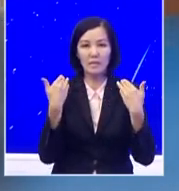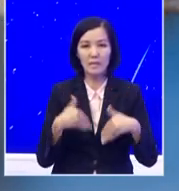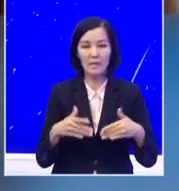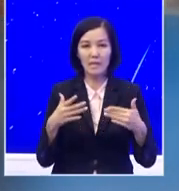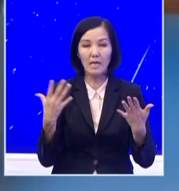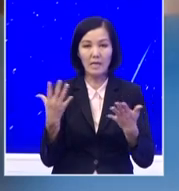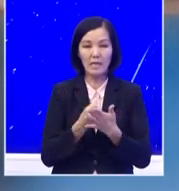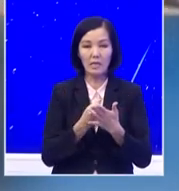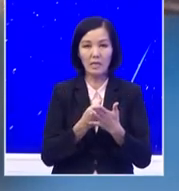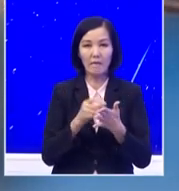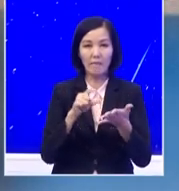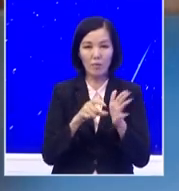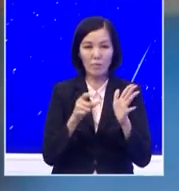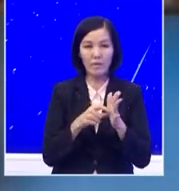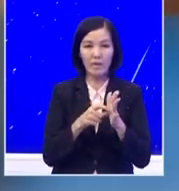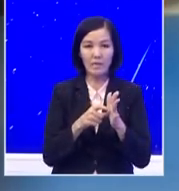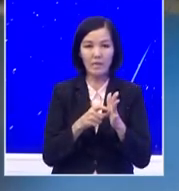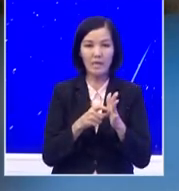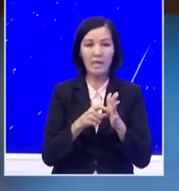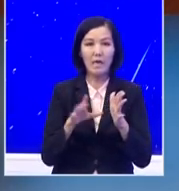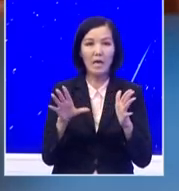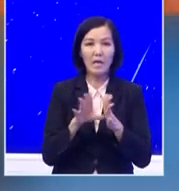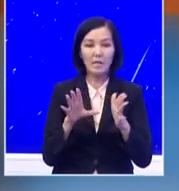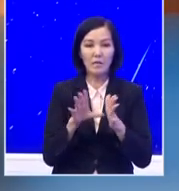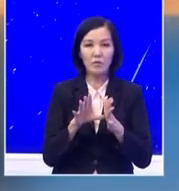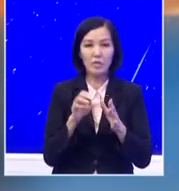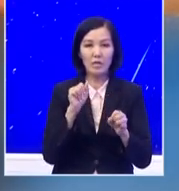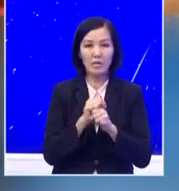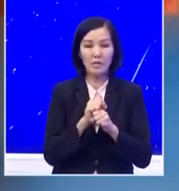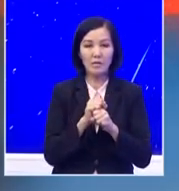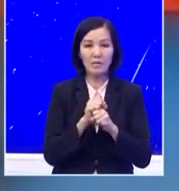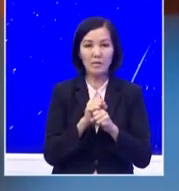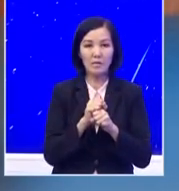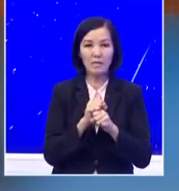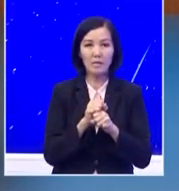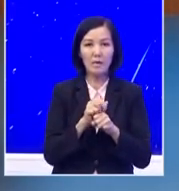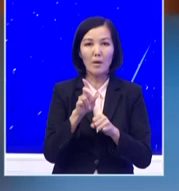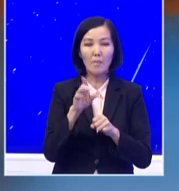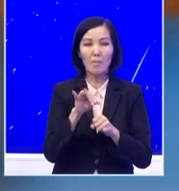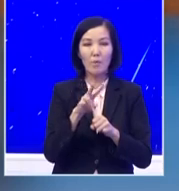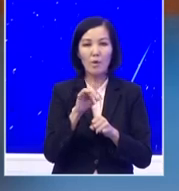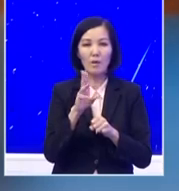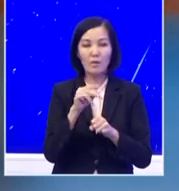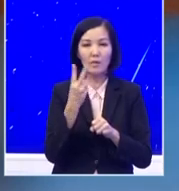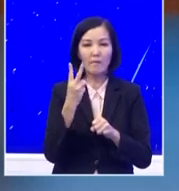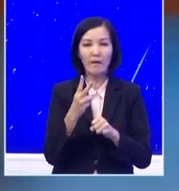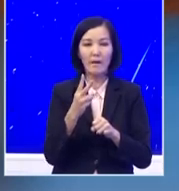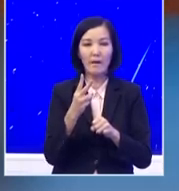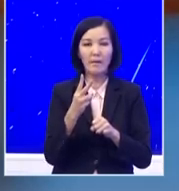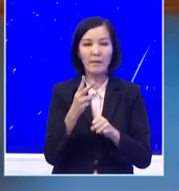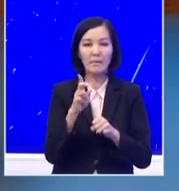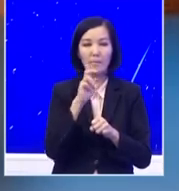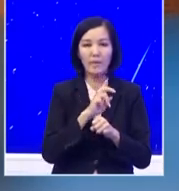номере. По данным следствия, из-за отключения электричества владелец распорядился занести в бойлерную два